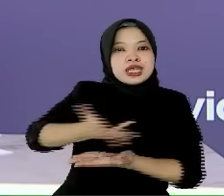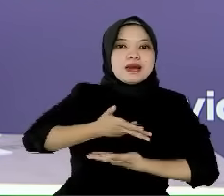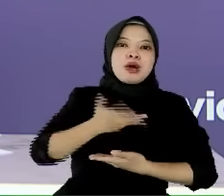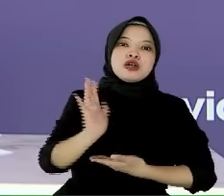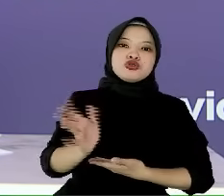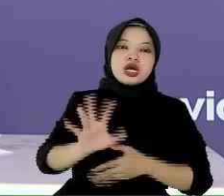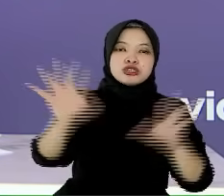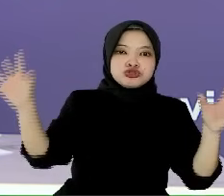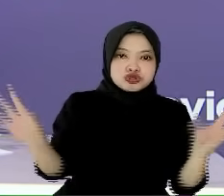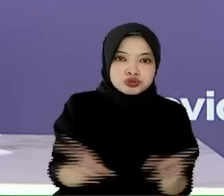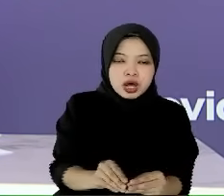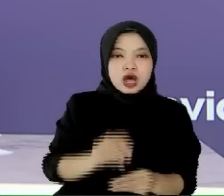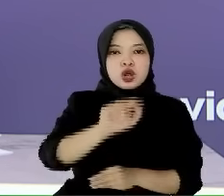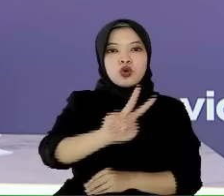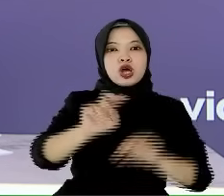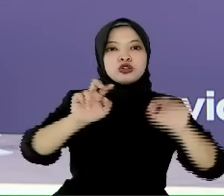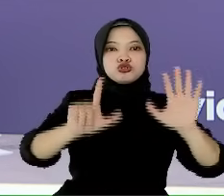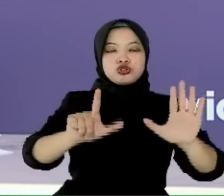Indonesia mencapai